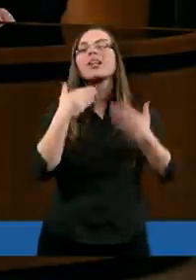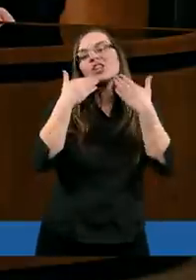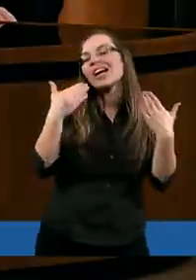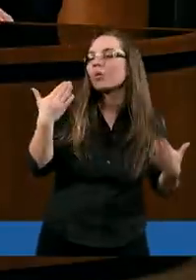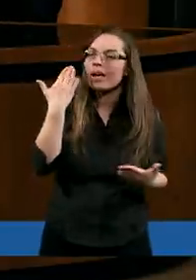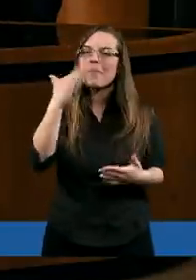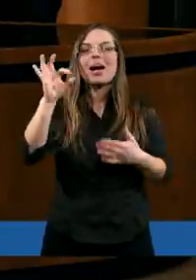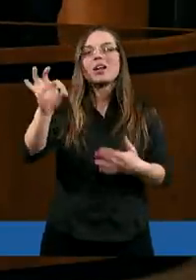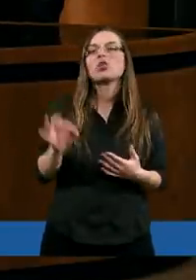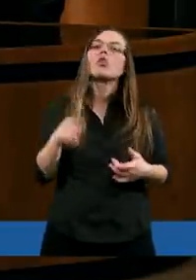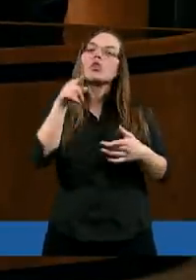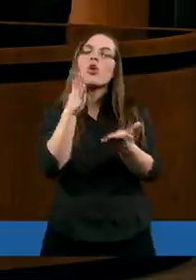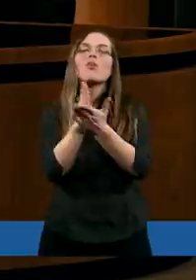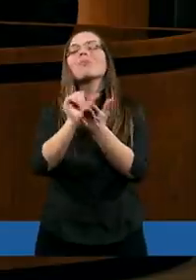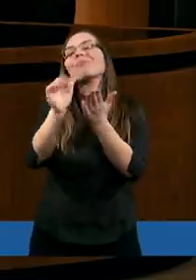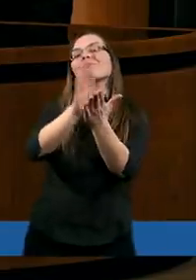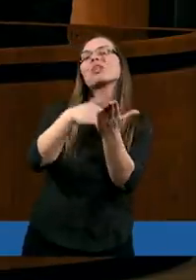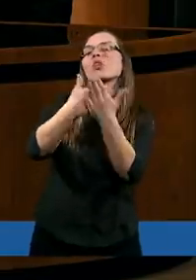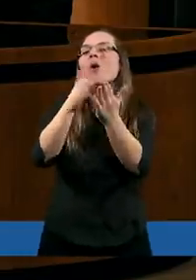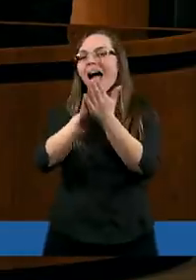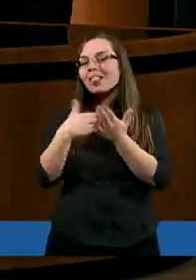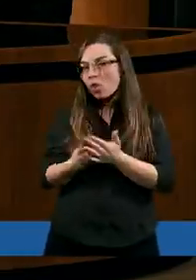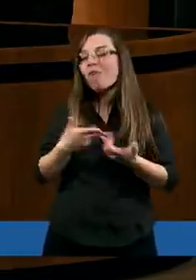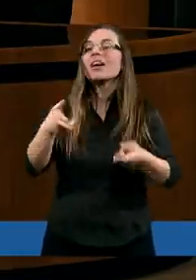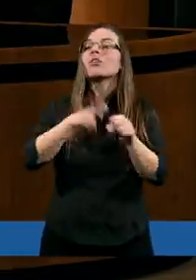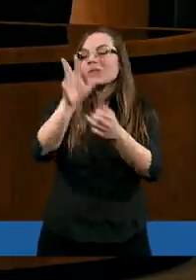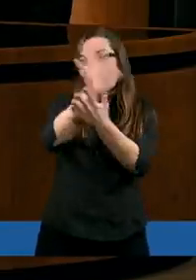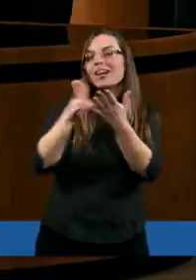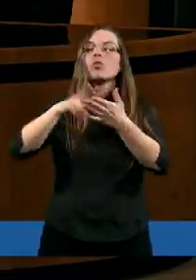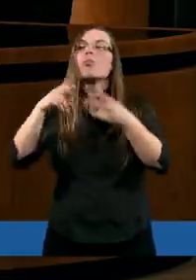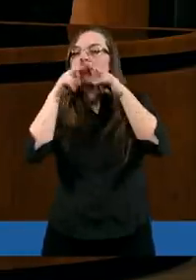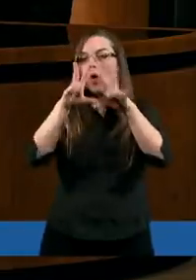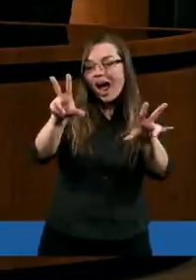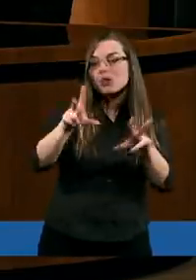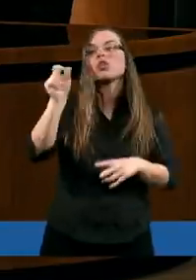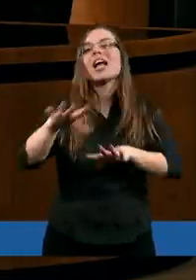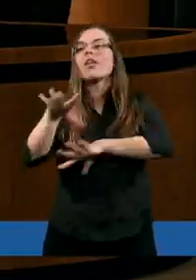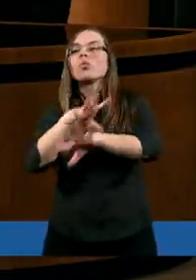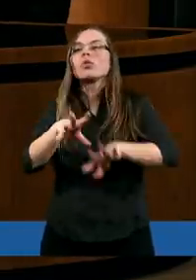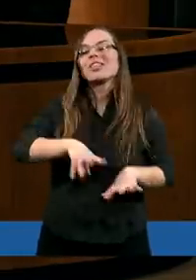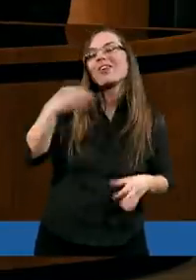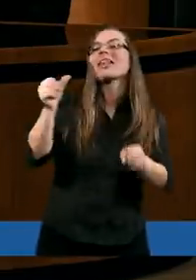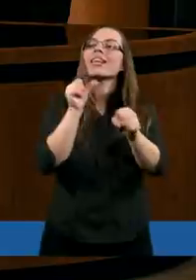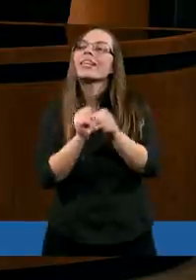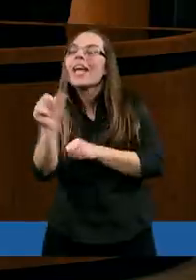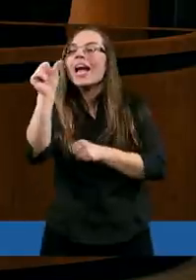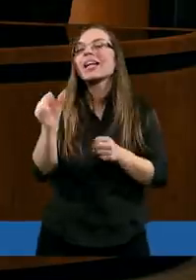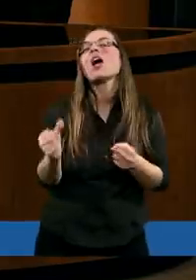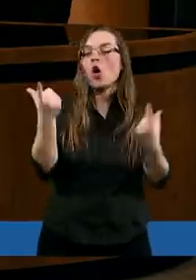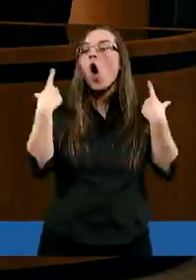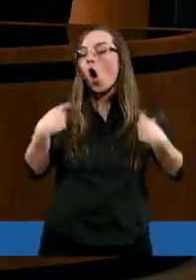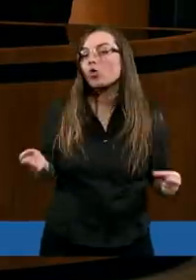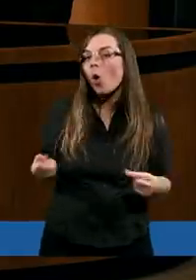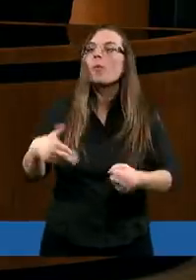bardzo. To są tylko przykładowe w zasadzie teksty, które pokazują, że Duch Święty jest osobą,